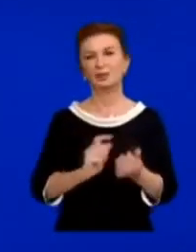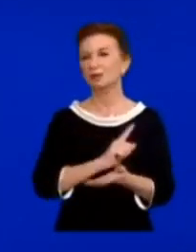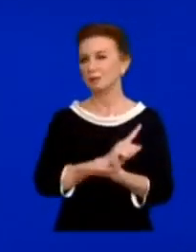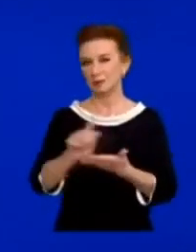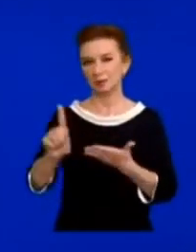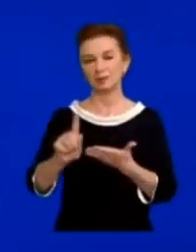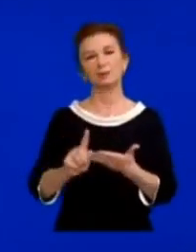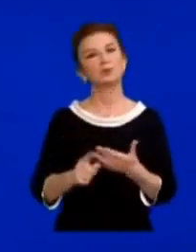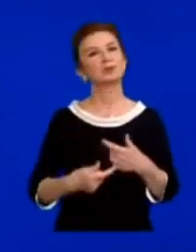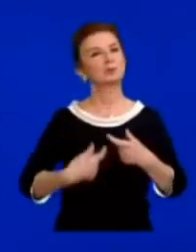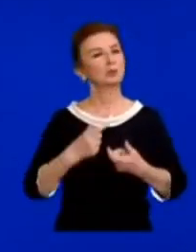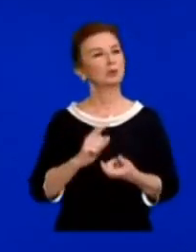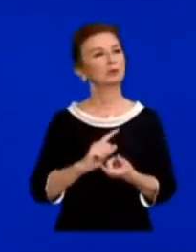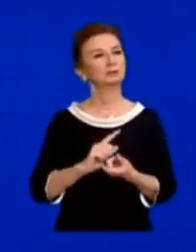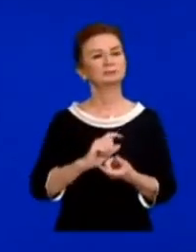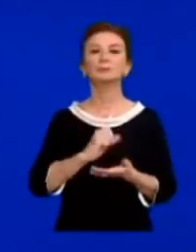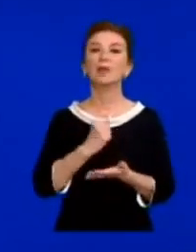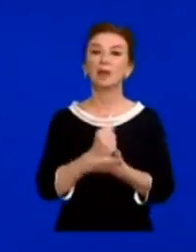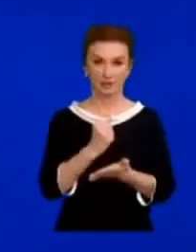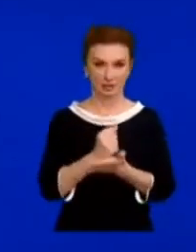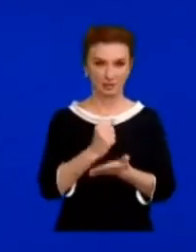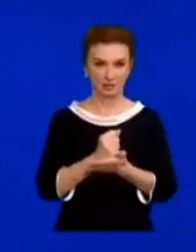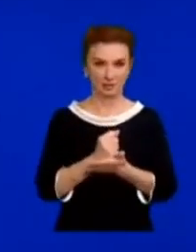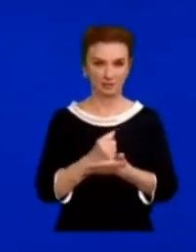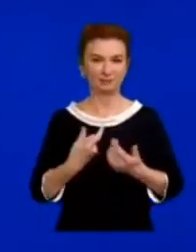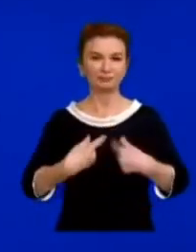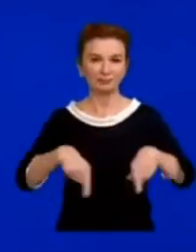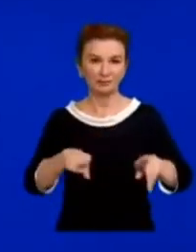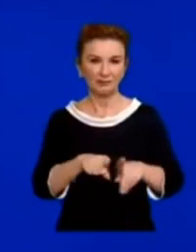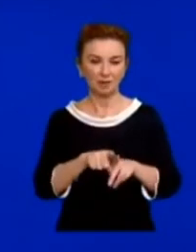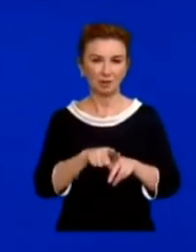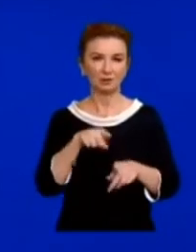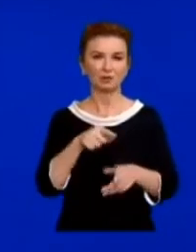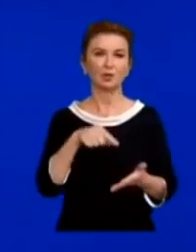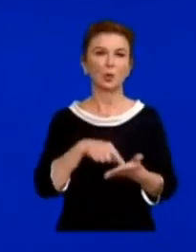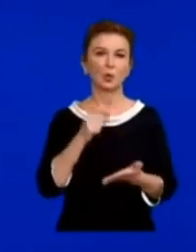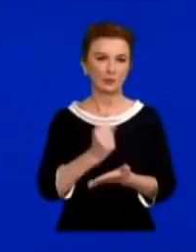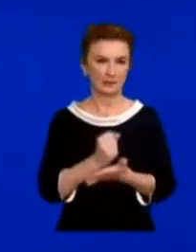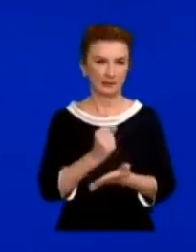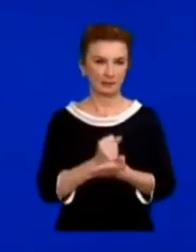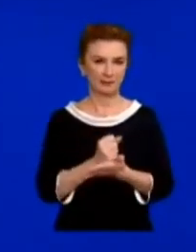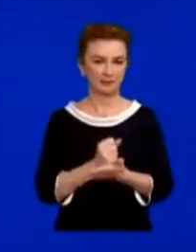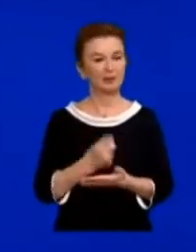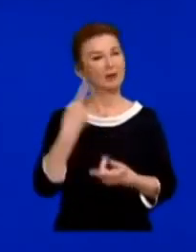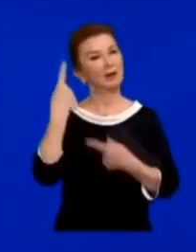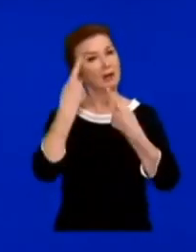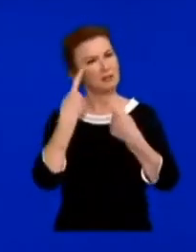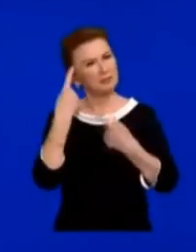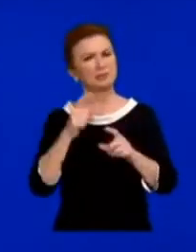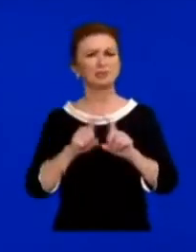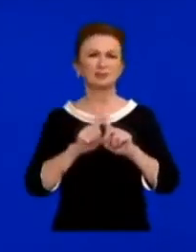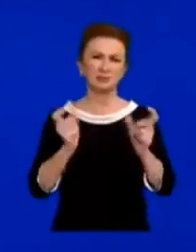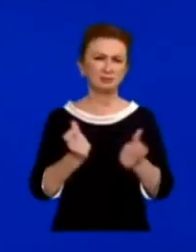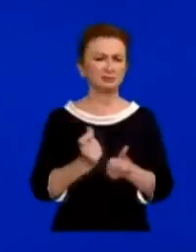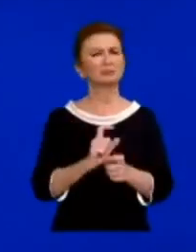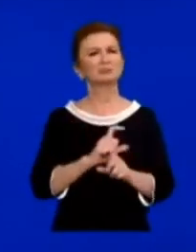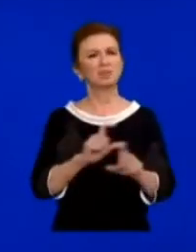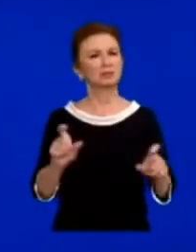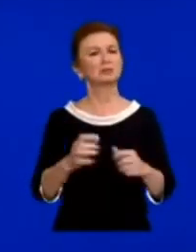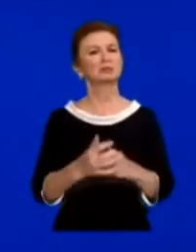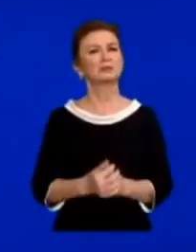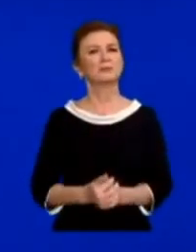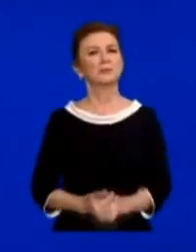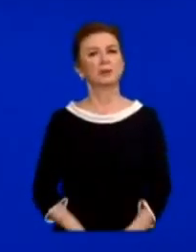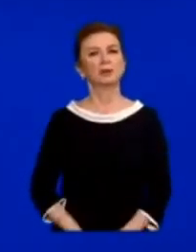najszybsze przeprocedowanie tej ustawy. Wtedy, mam nadzieję, cały czas, właściwie mam takie przekonanie, że cały